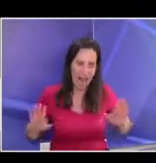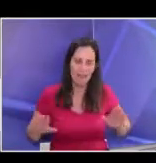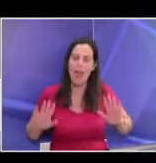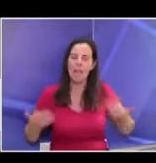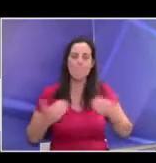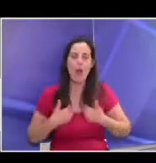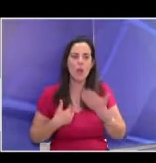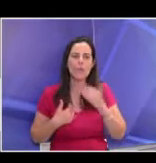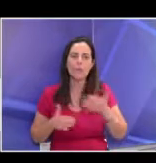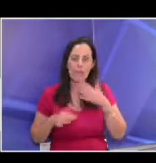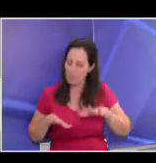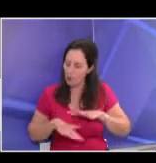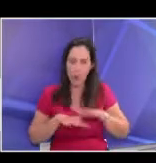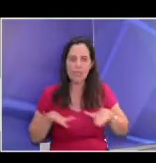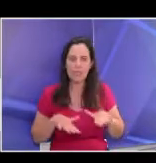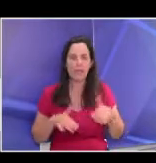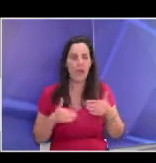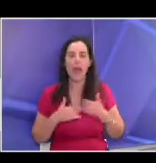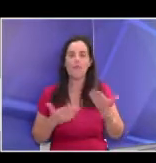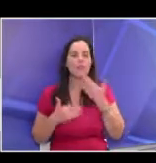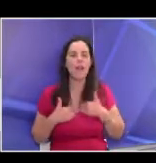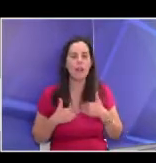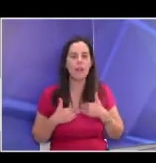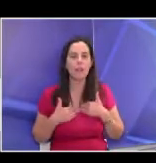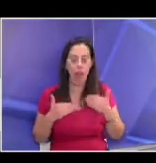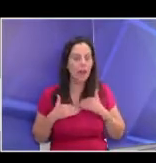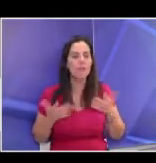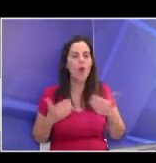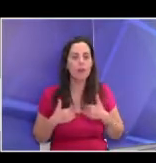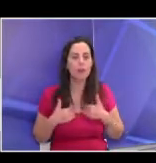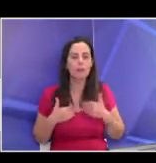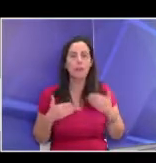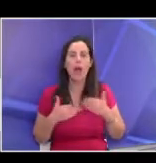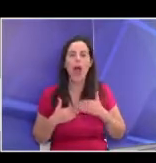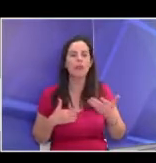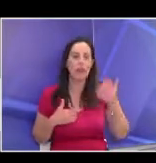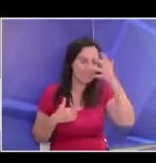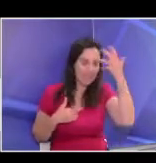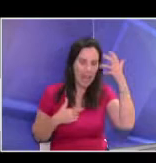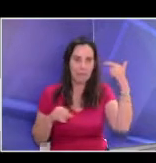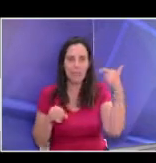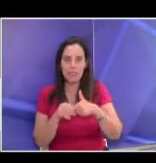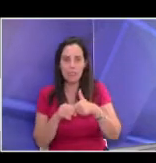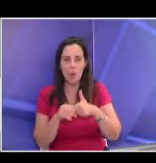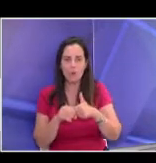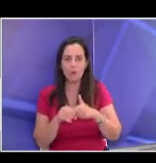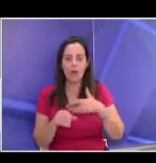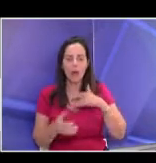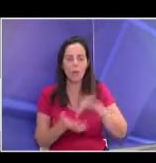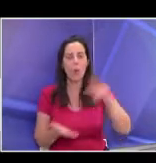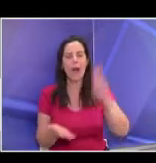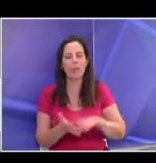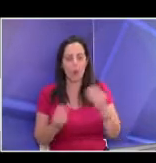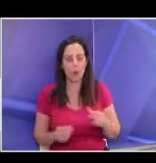איפה אנחנו בתוך הקונסטלציה? תראה, אנחנו בקונסטלציה הזאת, בבלוק, שטראמפ וסעודיה מזהים אותו כבלוק הנכון